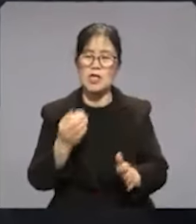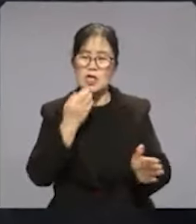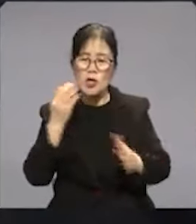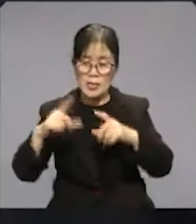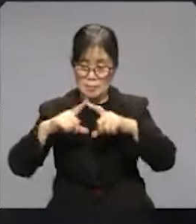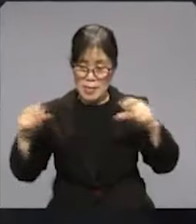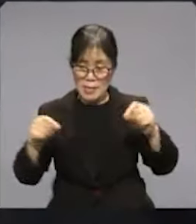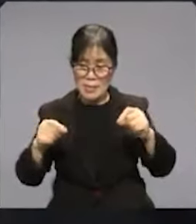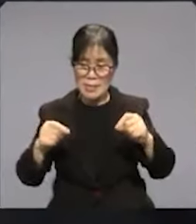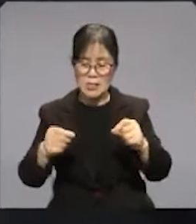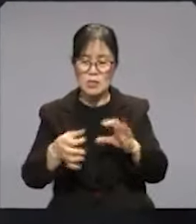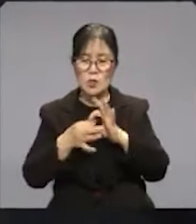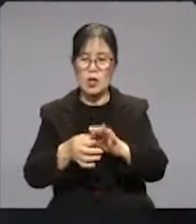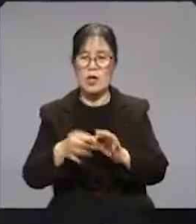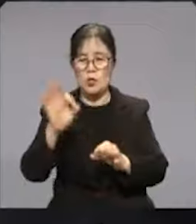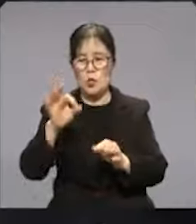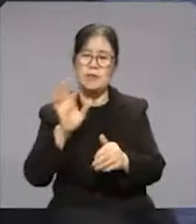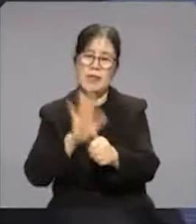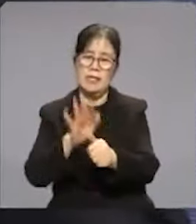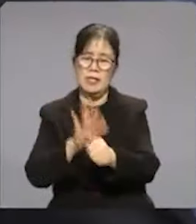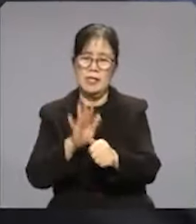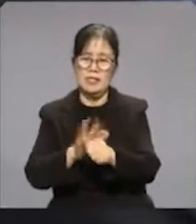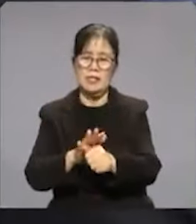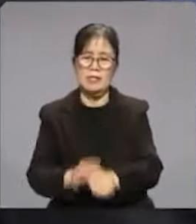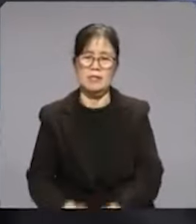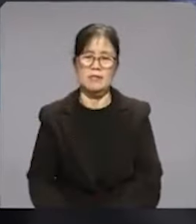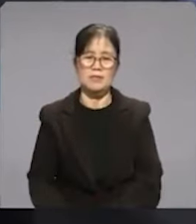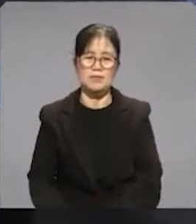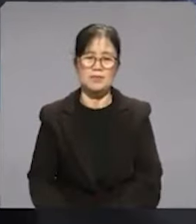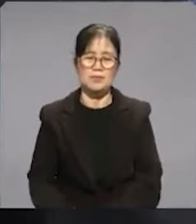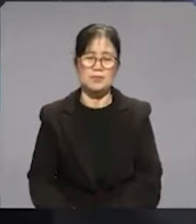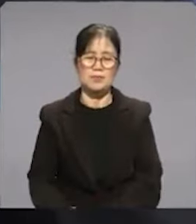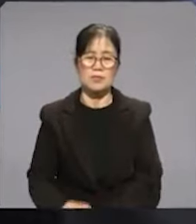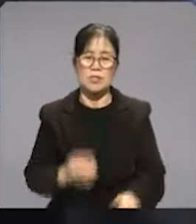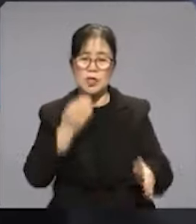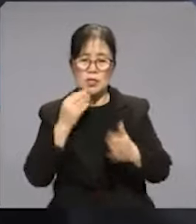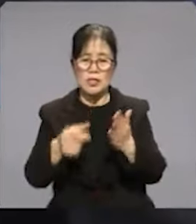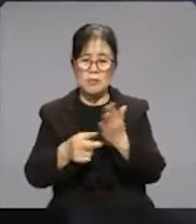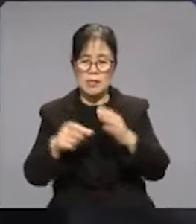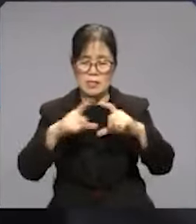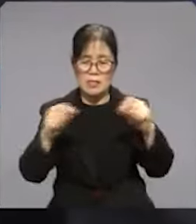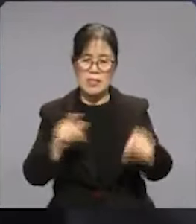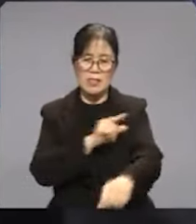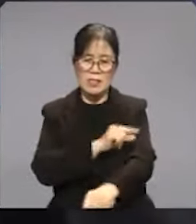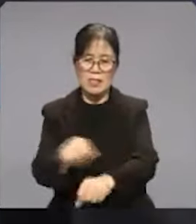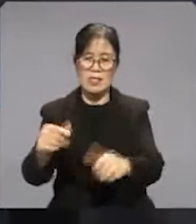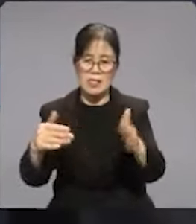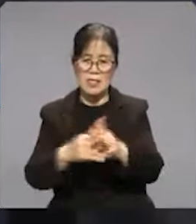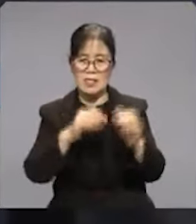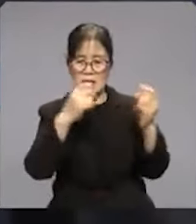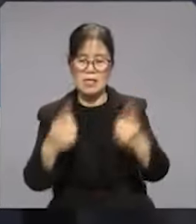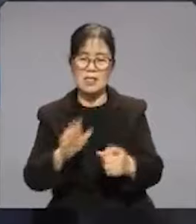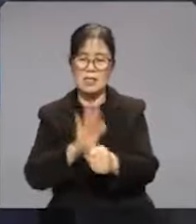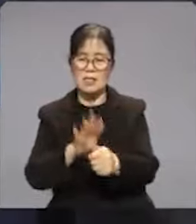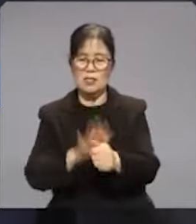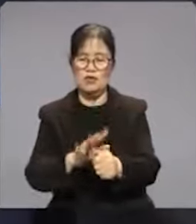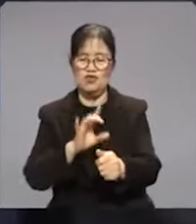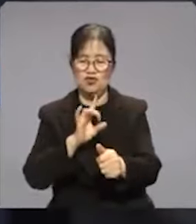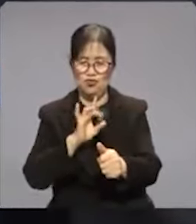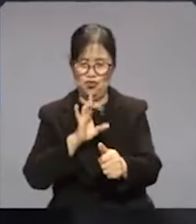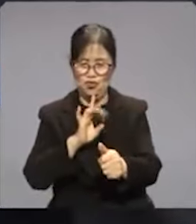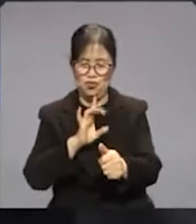통한 요금 혜택도 강조했습니다. 더 경기 패스는 GTX까지도 할인 혜택을 유일하게